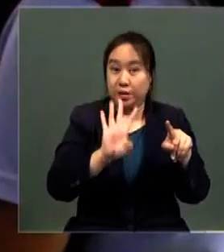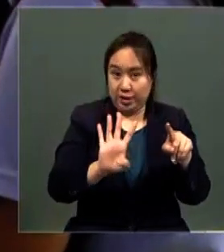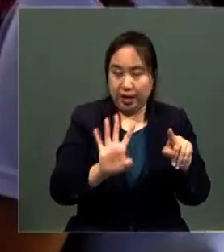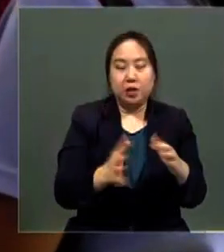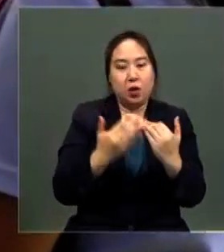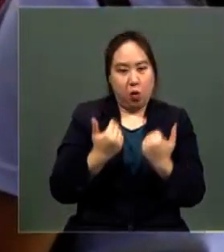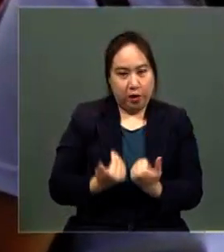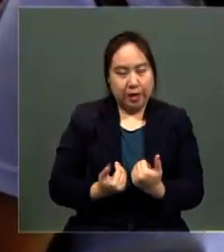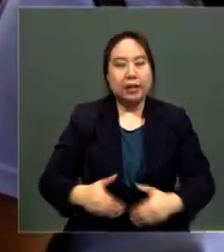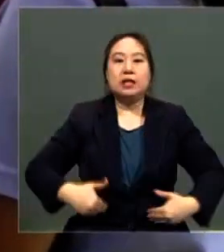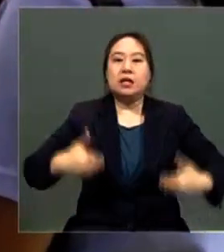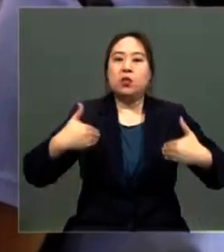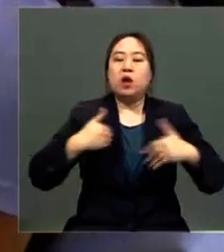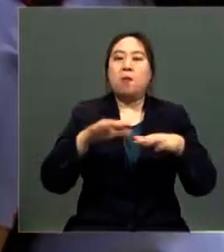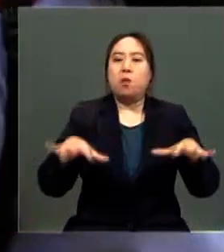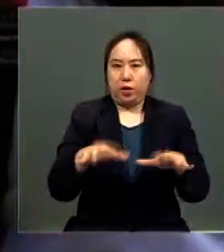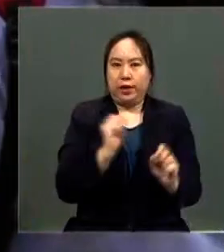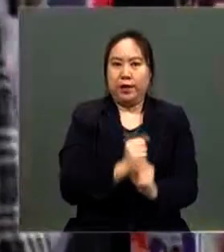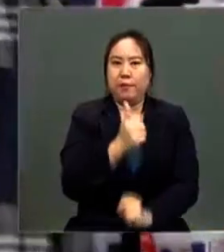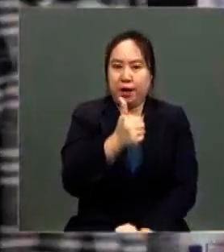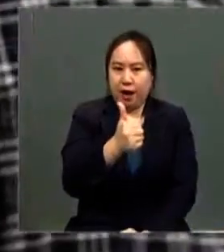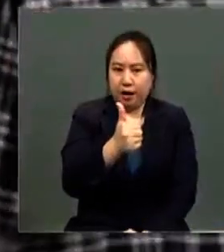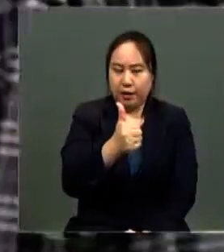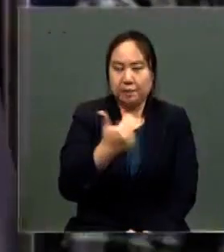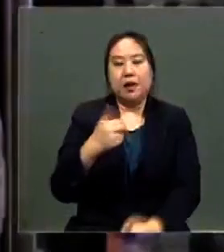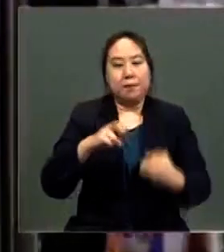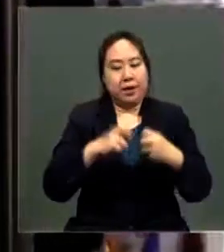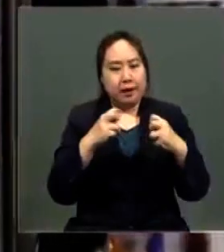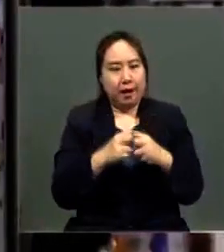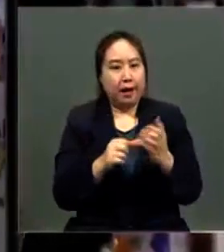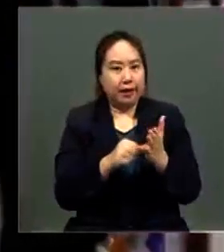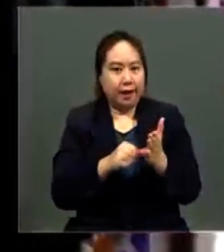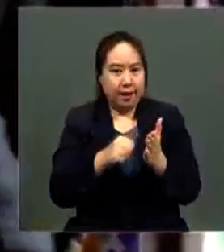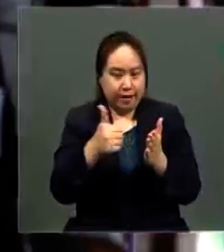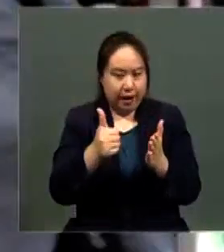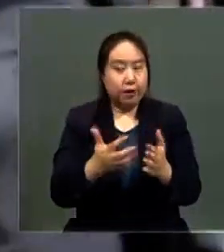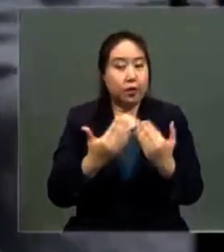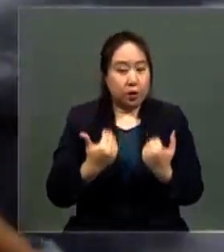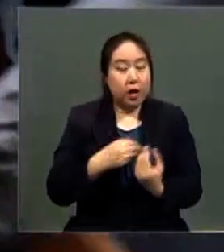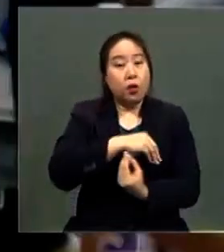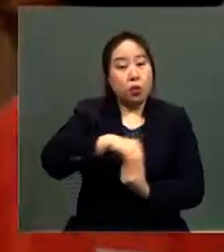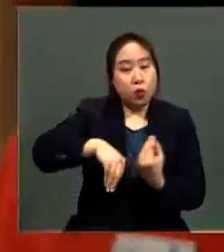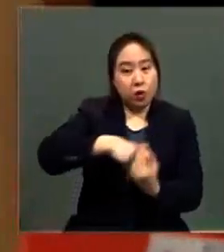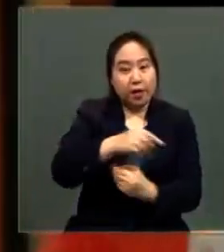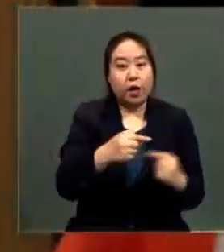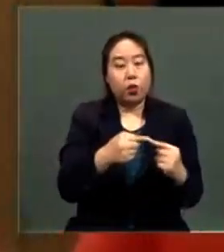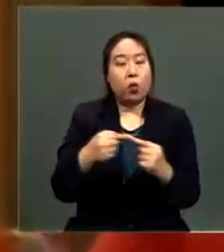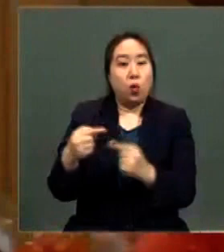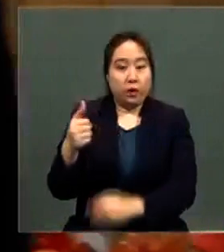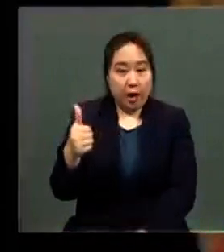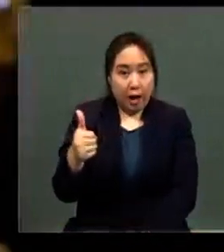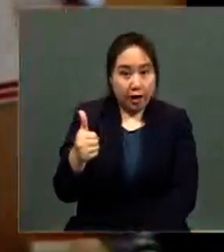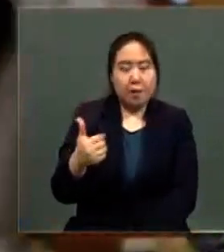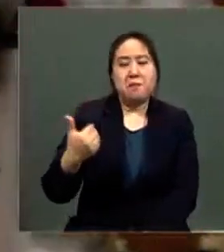กลับมาใช้ชีวิตแบบปกติและมีการแก้ไขปัญหาทำให้ดำเนินธุรกิจต่อไปได้มี